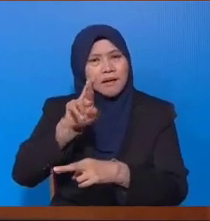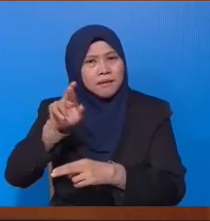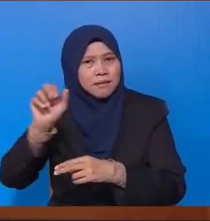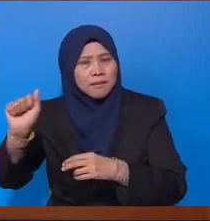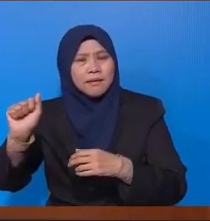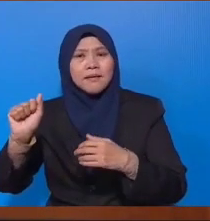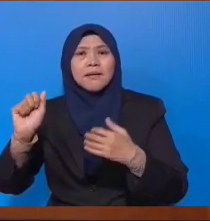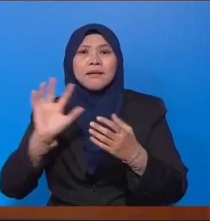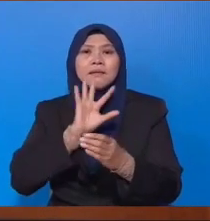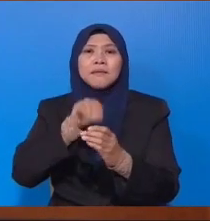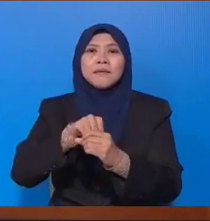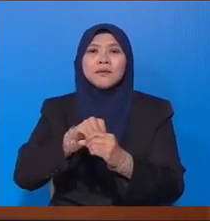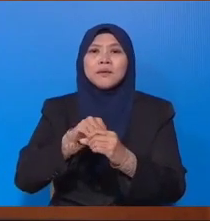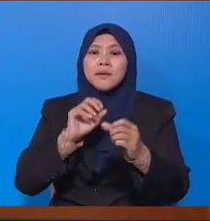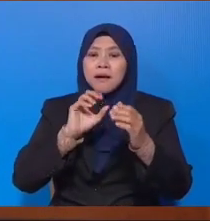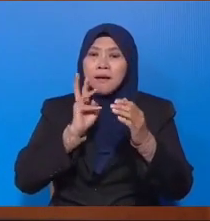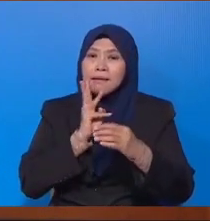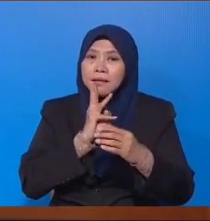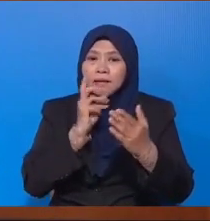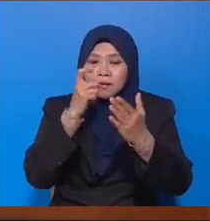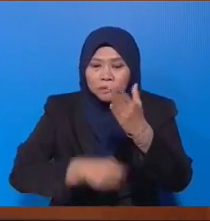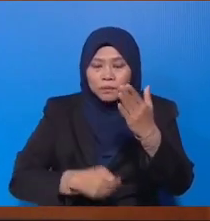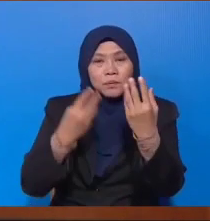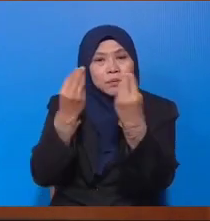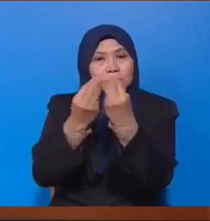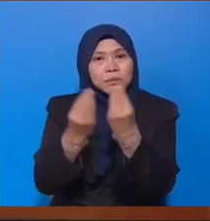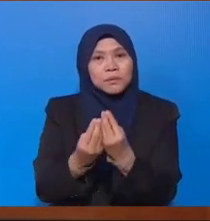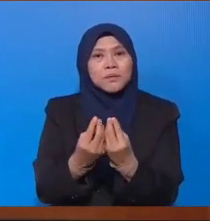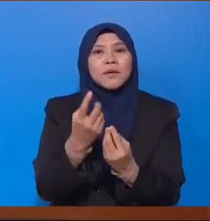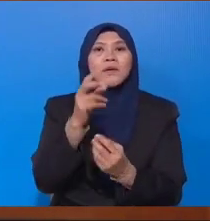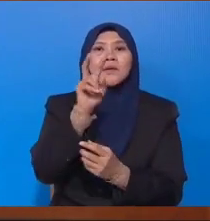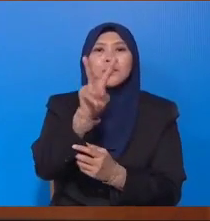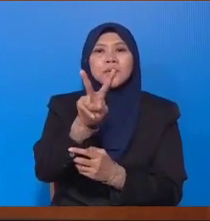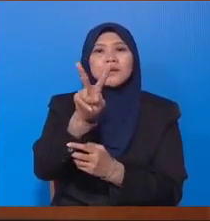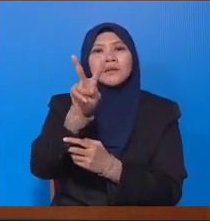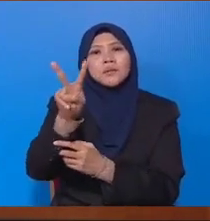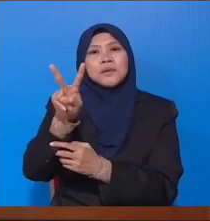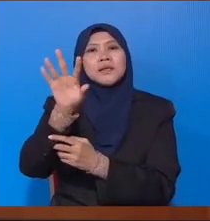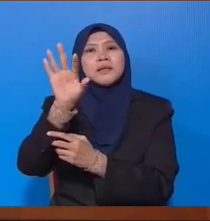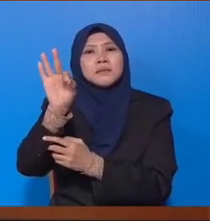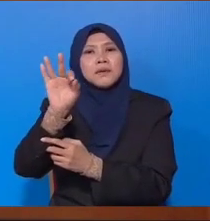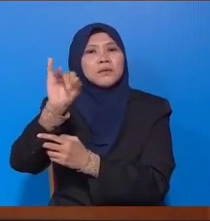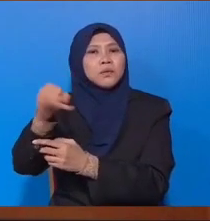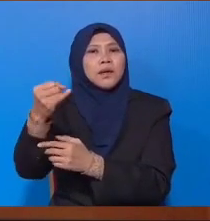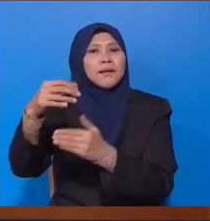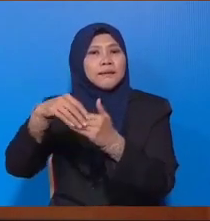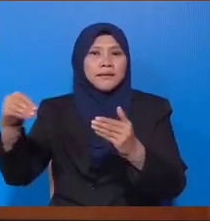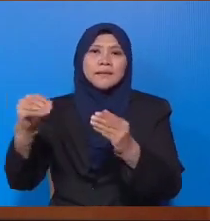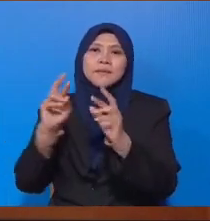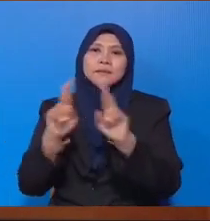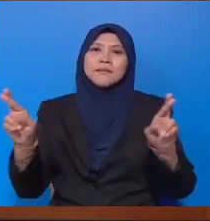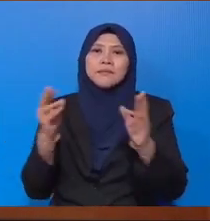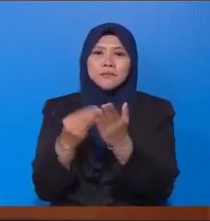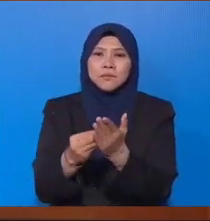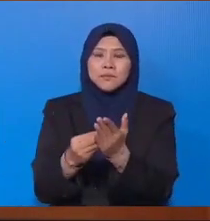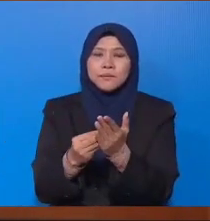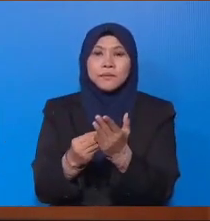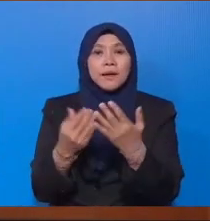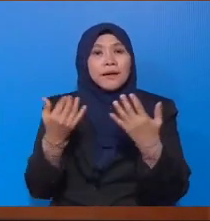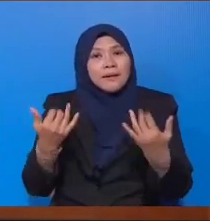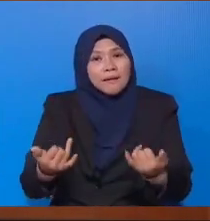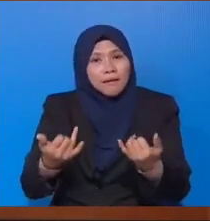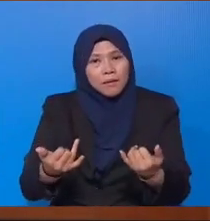dan kerja berkaitan sumber air dengan kos keseluruhan 229 juta tinggi statusnya